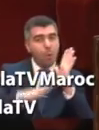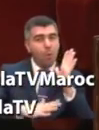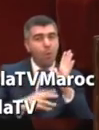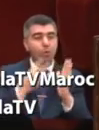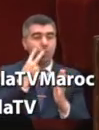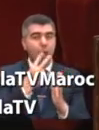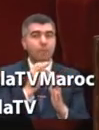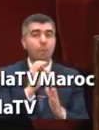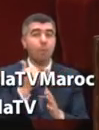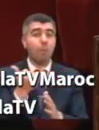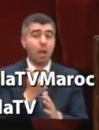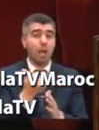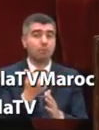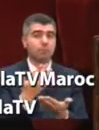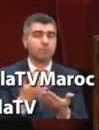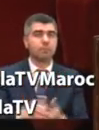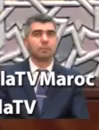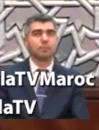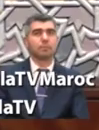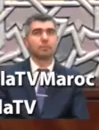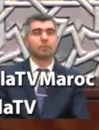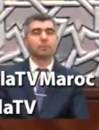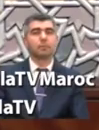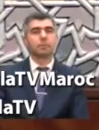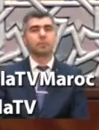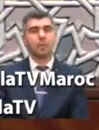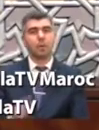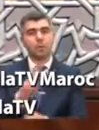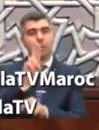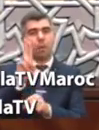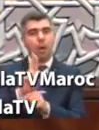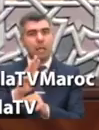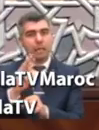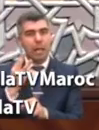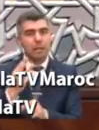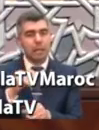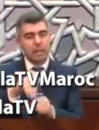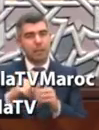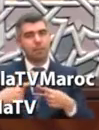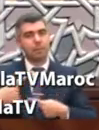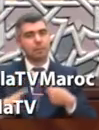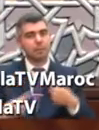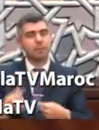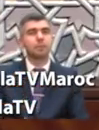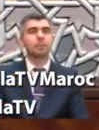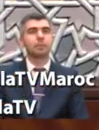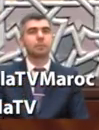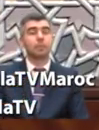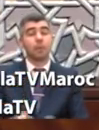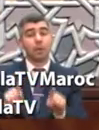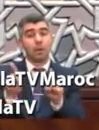الناس. انتهى الوقت سيد الوزير. ننتقل للسؤال الثالث لفريق الأصالة والمعاصرة عن الخصائص في الموارد